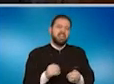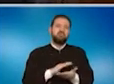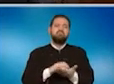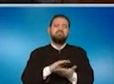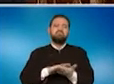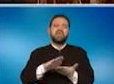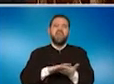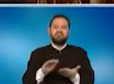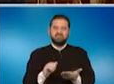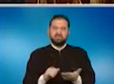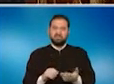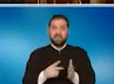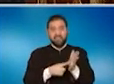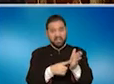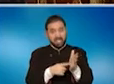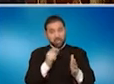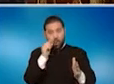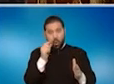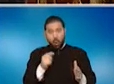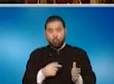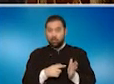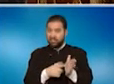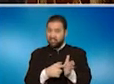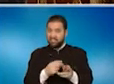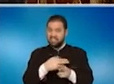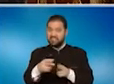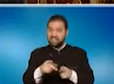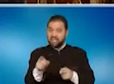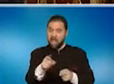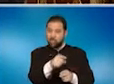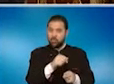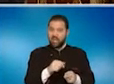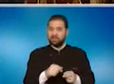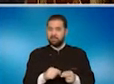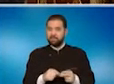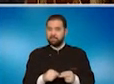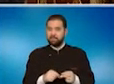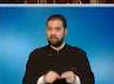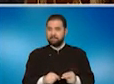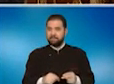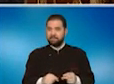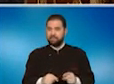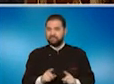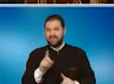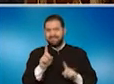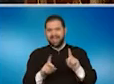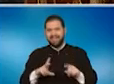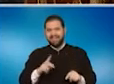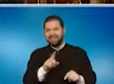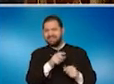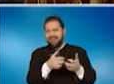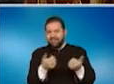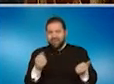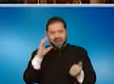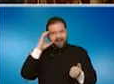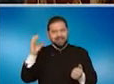nimic. Dar, vedeți, omul sisizează sfințenia celuilalt. Cât ar fi de păgân, cât ar fi de necredincios, își dă seama